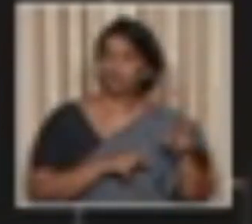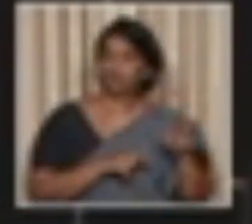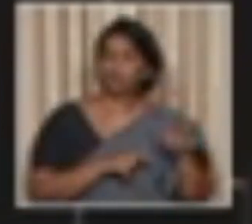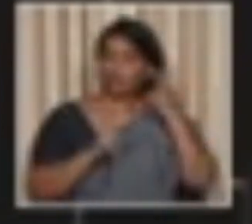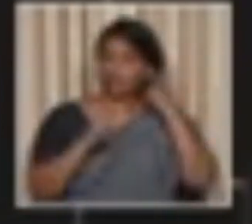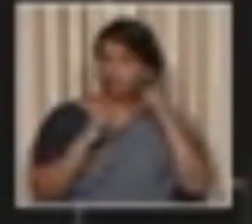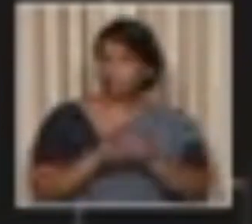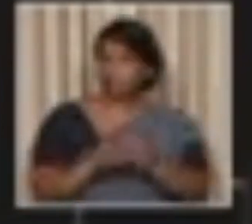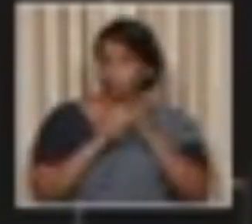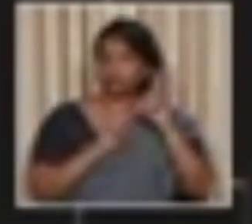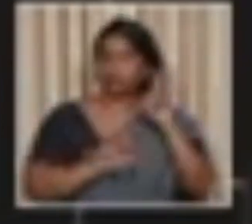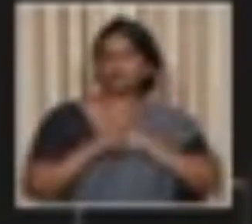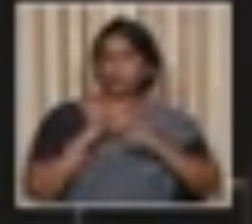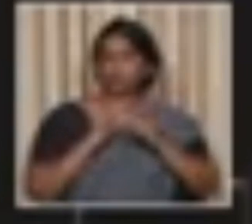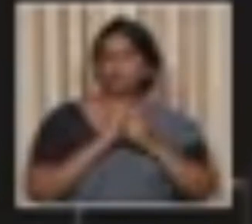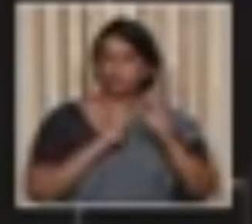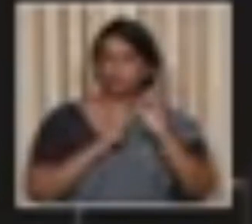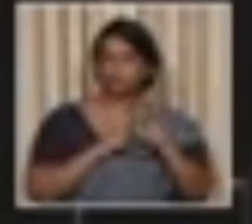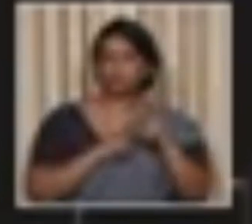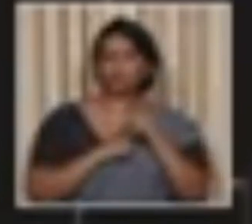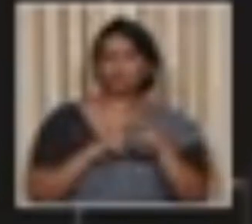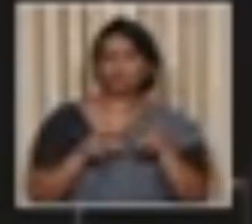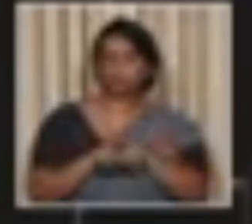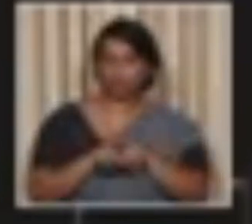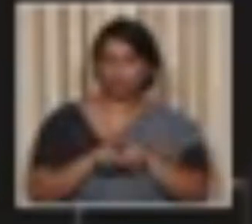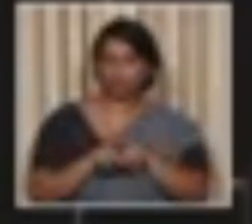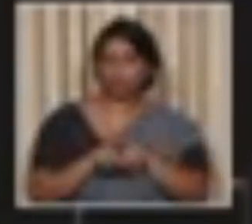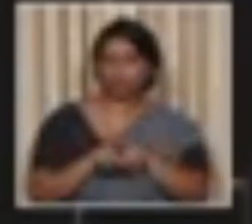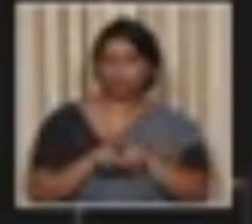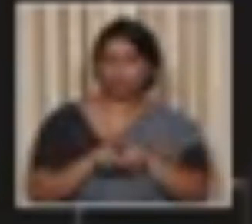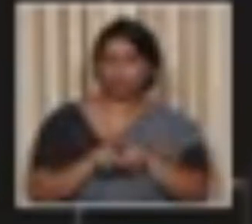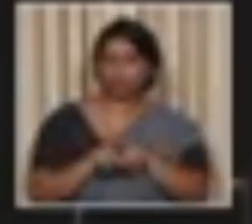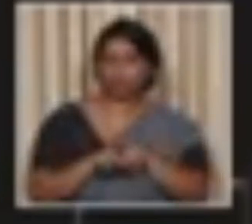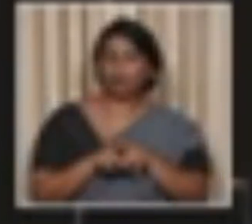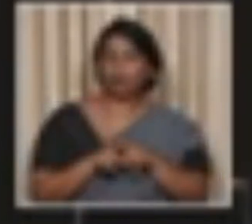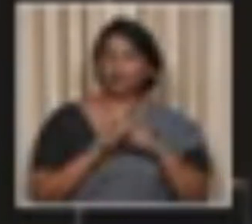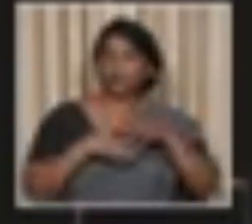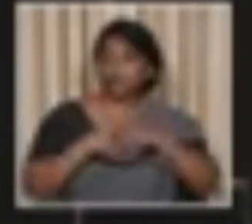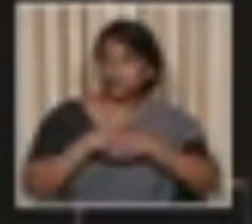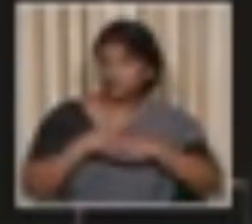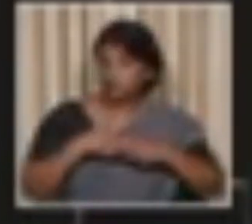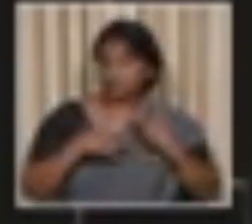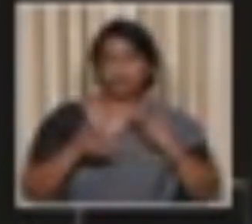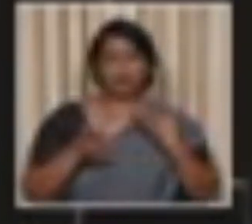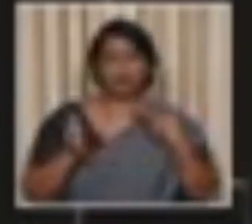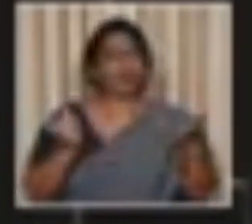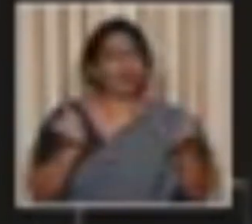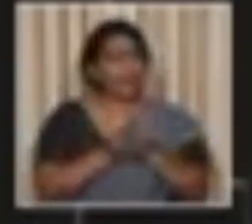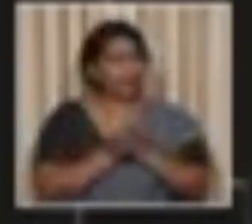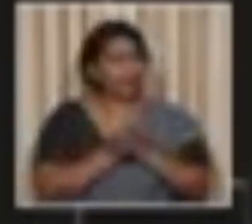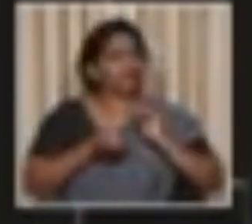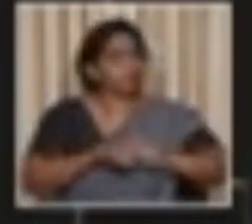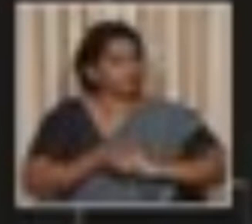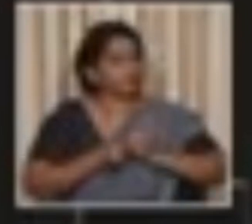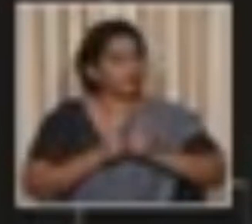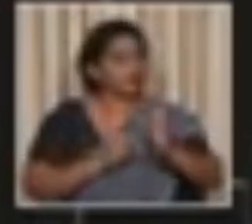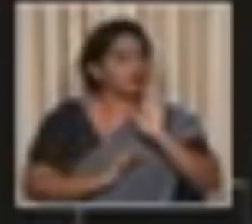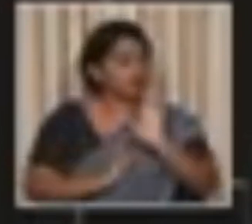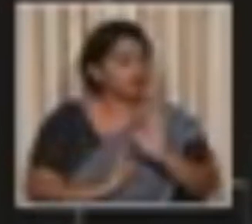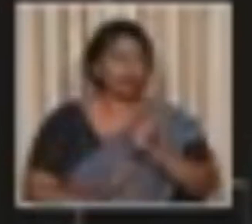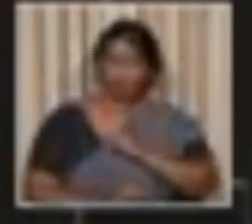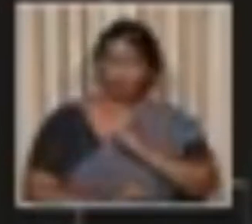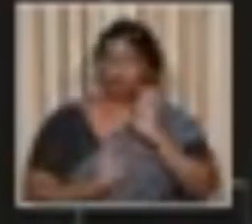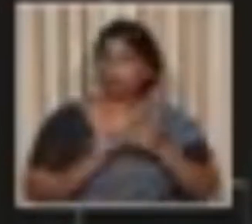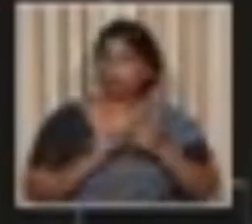விமர்சிப்பதை தவிர வேறு வழியே இல்லை. எனவே இனங்களோடு ஒன்றிணைந்து நாங்கள் பயணிக்க விரும்புகின்றோம், ஆனால் அதற்கான சூழ்நிலைகளை நம்பிக்கைகளை